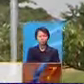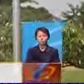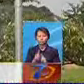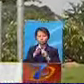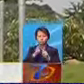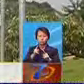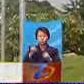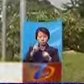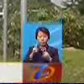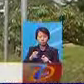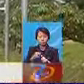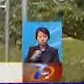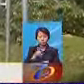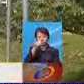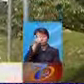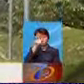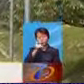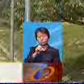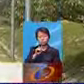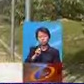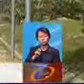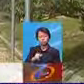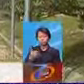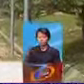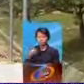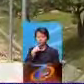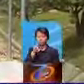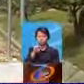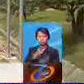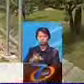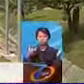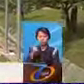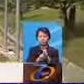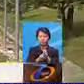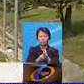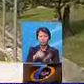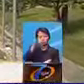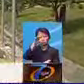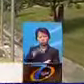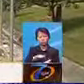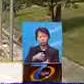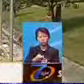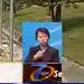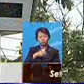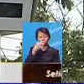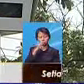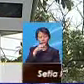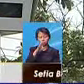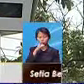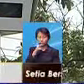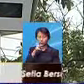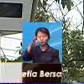Menjawab soalan Senator Dato' Eng Chiang Chin, Dato' Aziz memberitahu kadar kemalangan maut telah menurun daripada 19